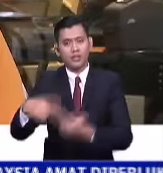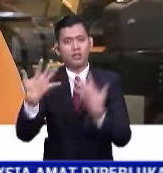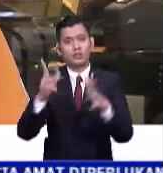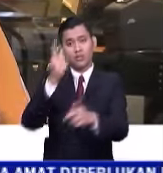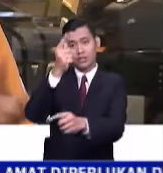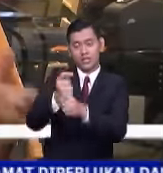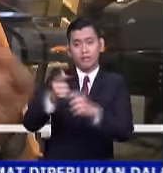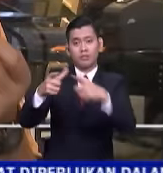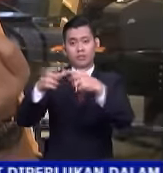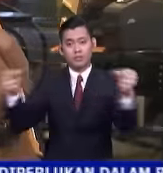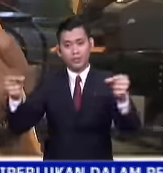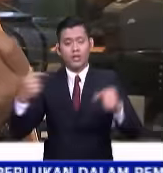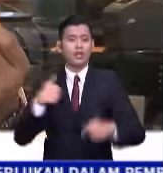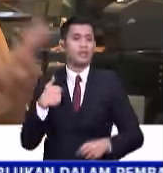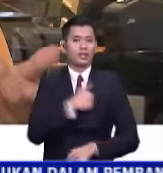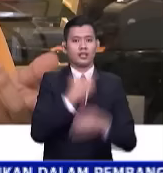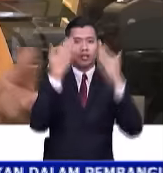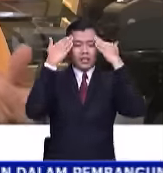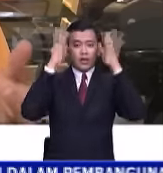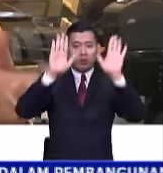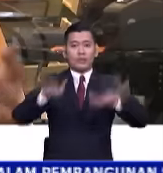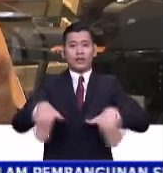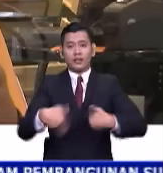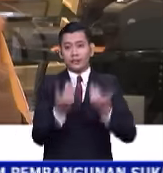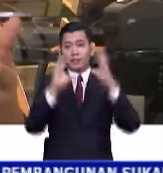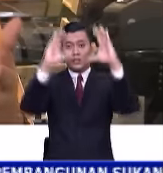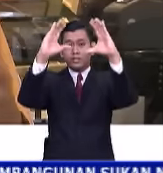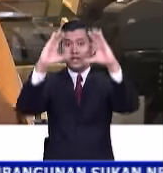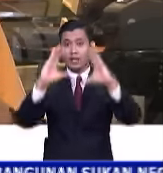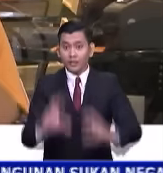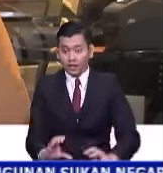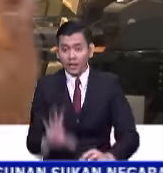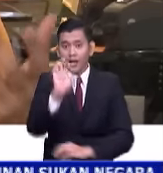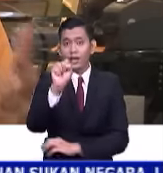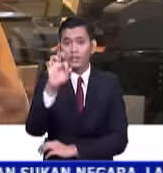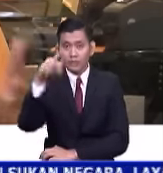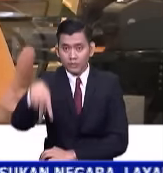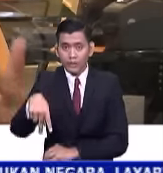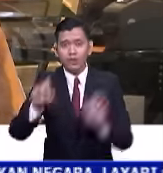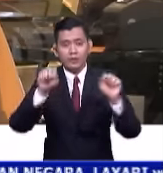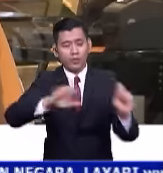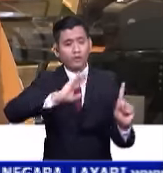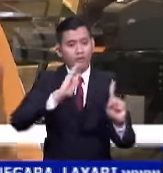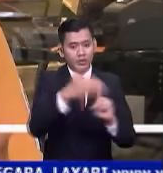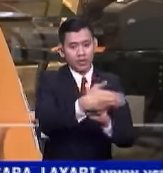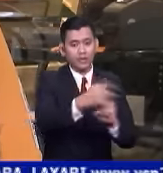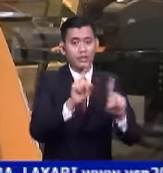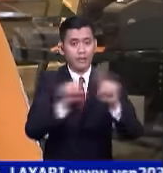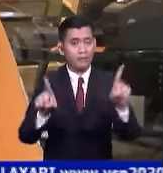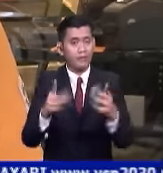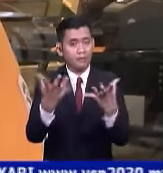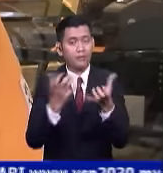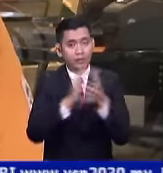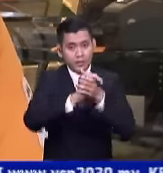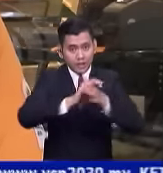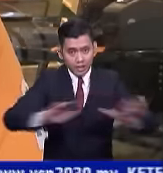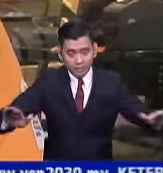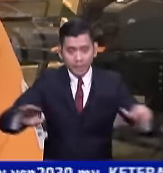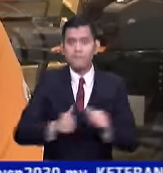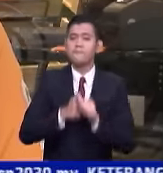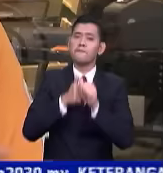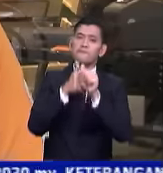Virus ini, we do not know dia punya habitat. Sama ada you boleh quarantine tak quarantine, you kena. But then to be safe, to follow